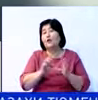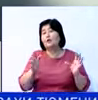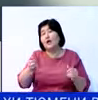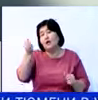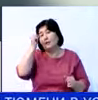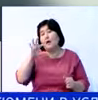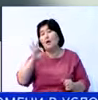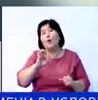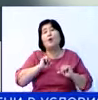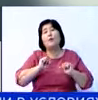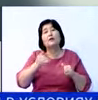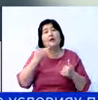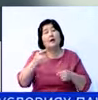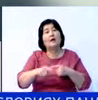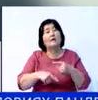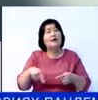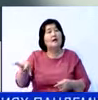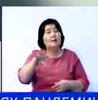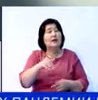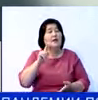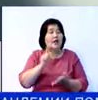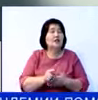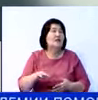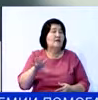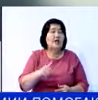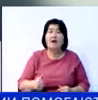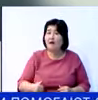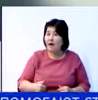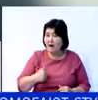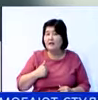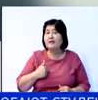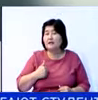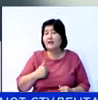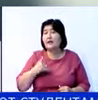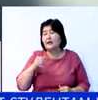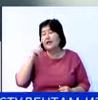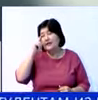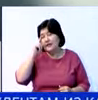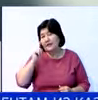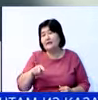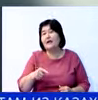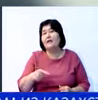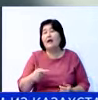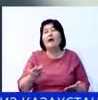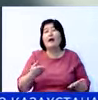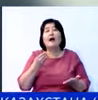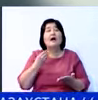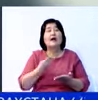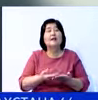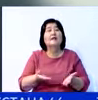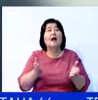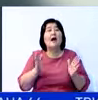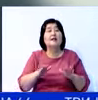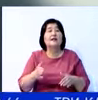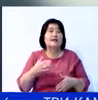о подвигах а приходим мы все должны гордиться и знать какая она досталась нам